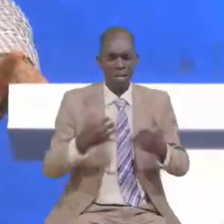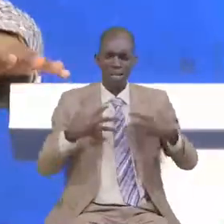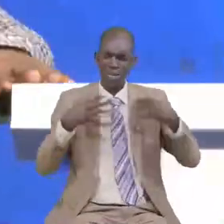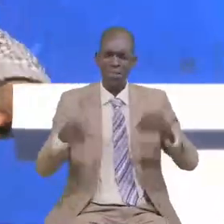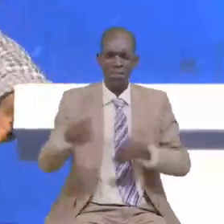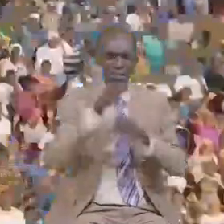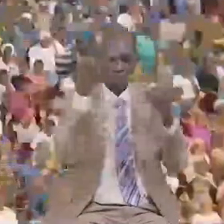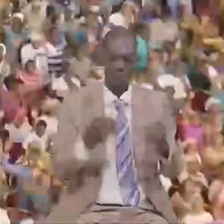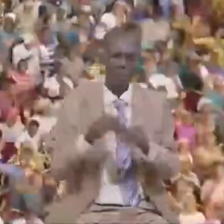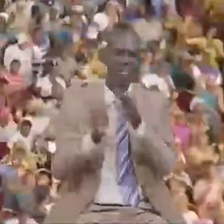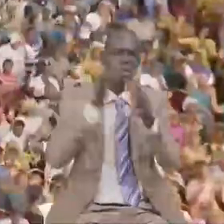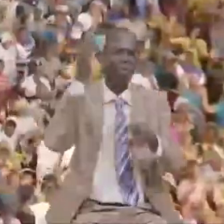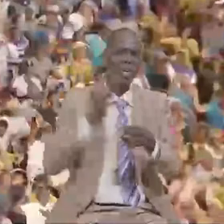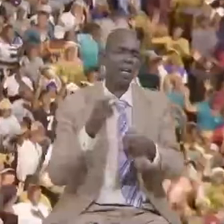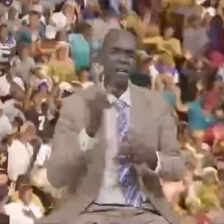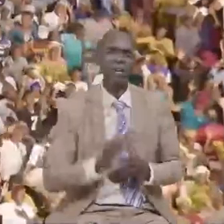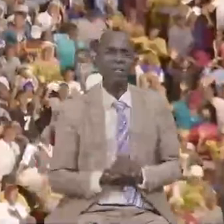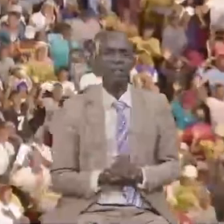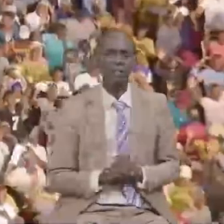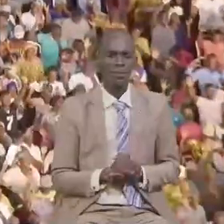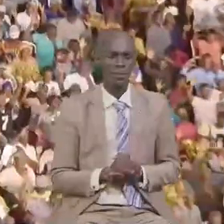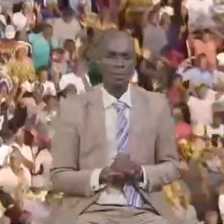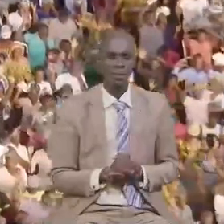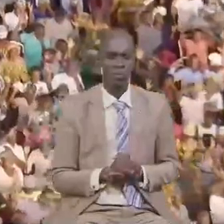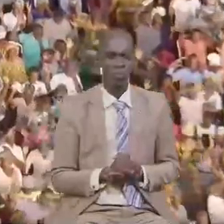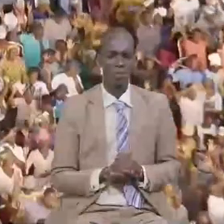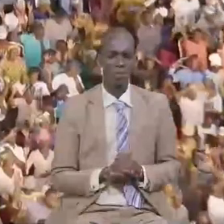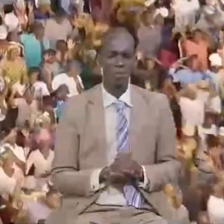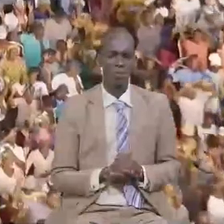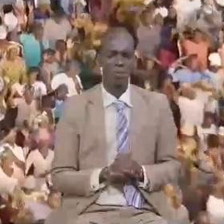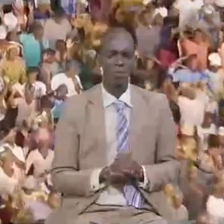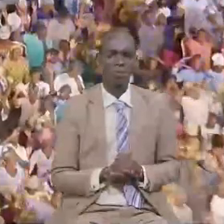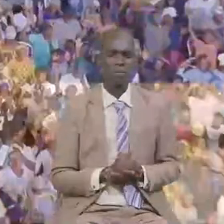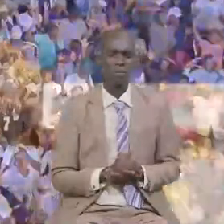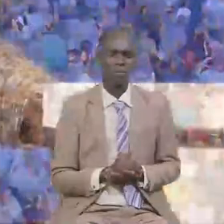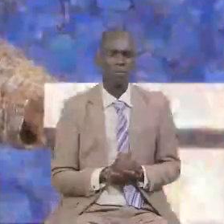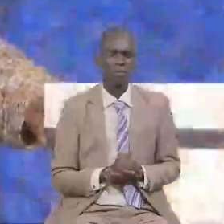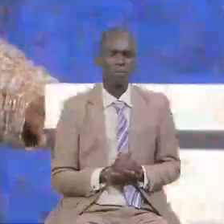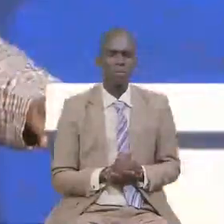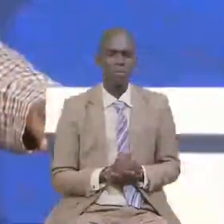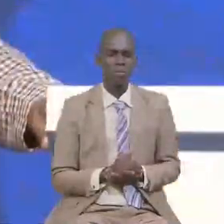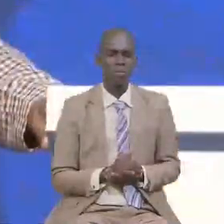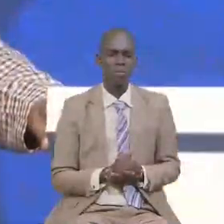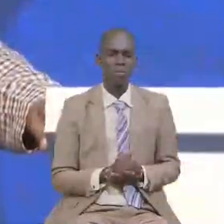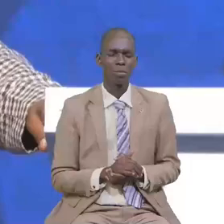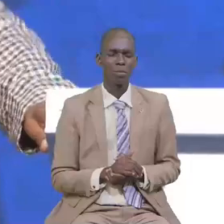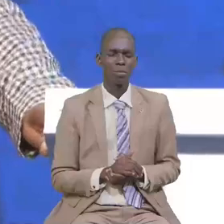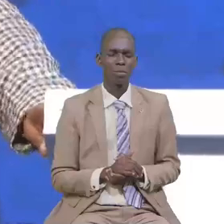bien que la nuit, à tout moment. Je prie que tu les touches maintenant. Guéris-les au nom de Jésus-Christ.